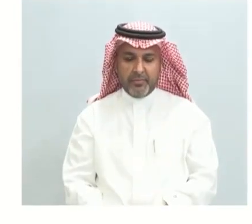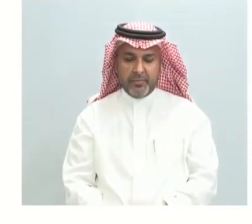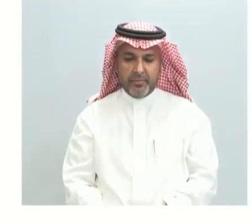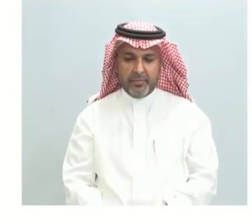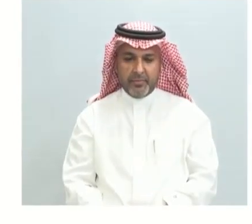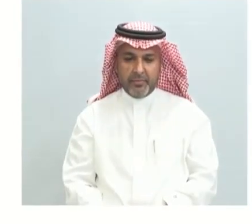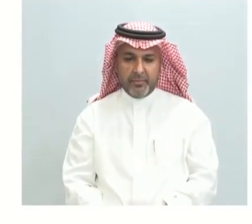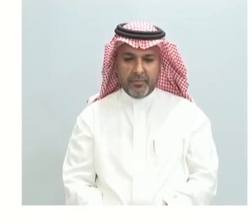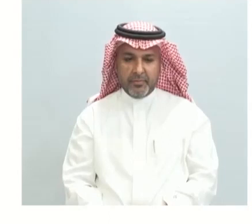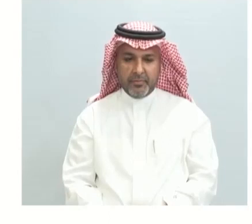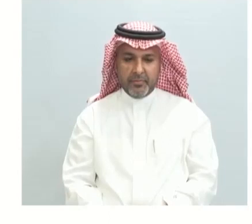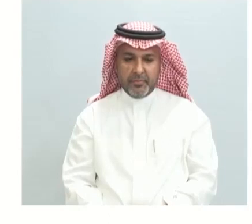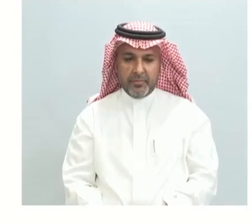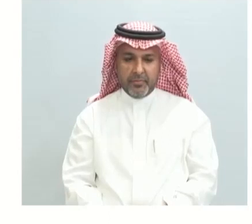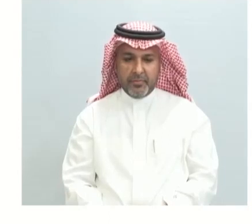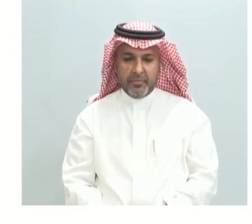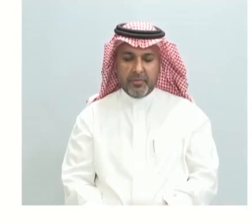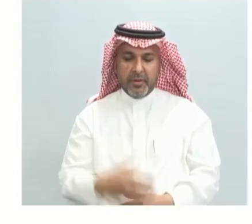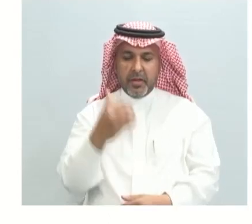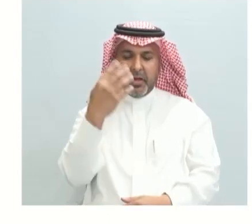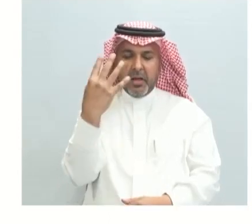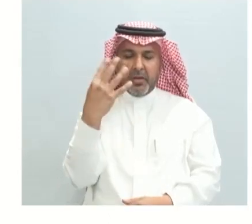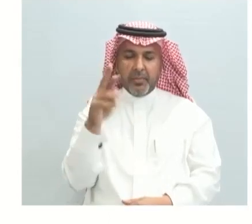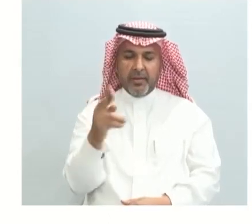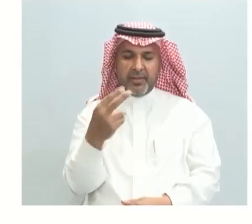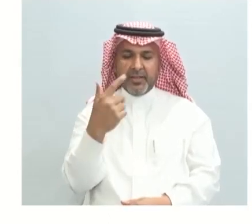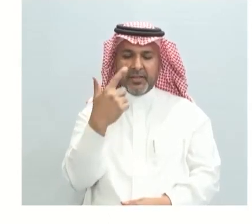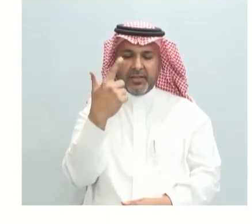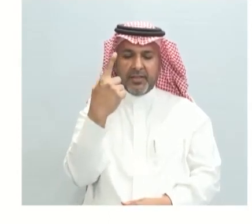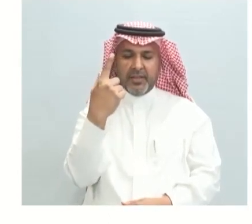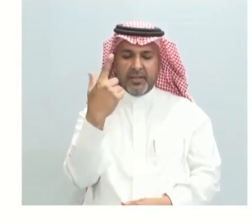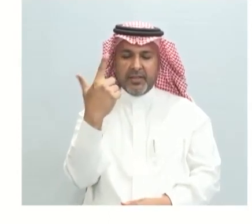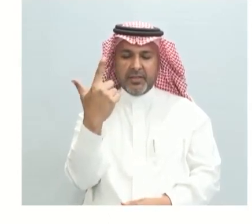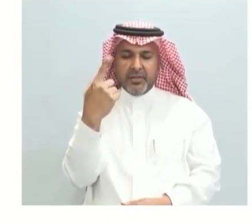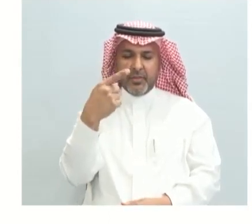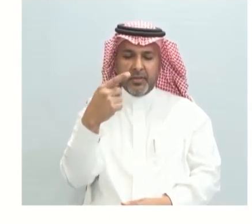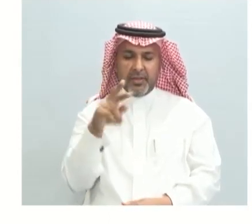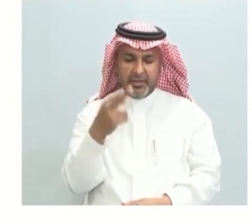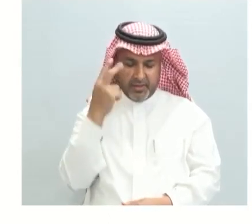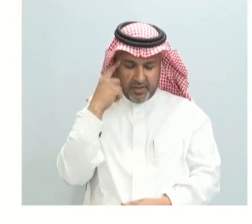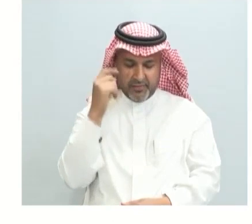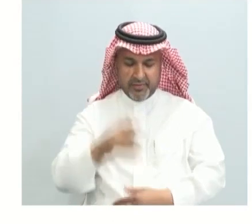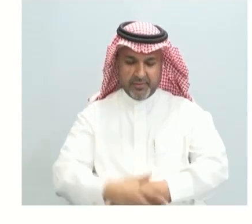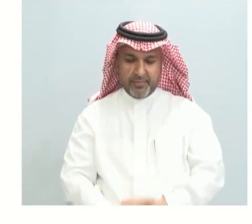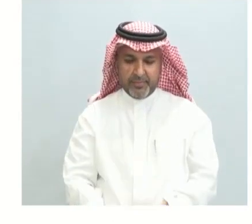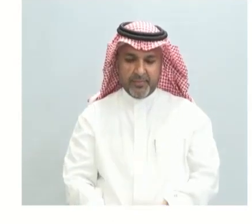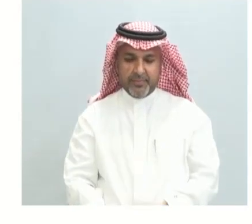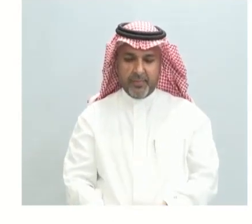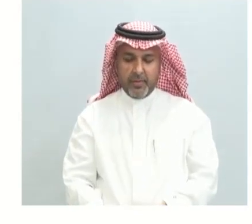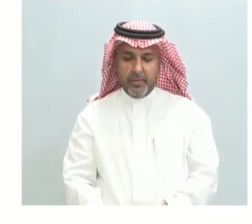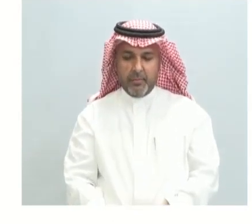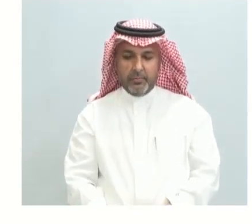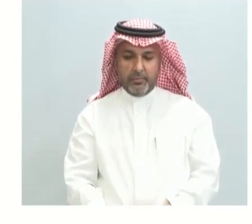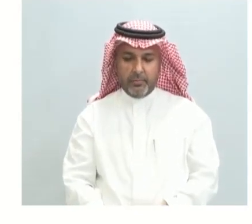القوس ويطلع لك نفس الناتج معك 4.17 مثل ما قلنا فبالتالي لك الحريه يعني في طريقه